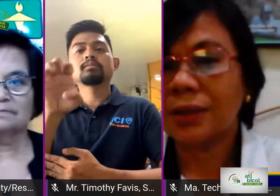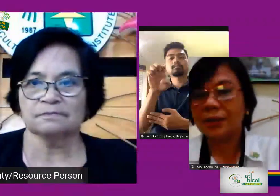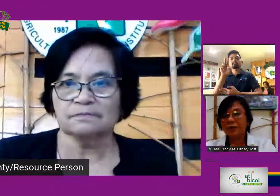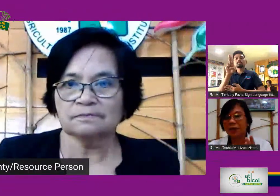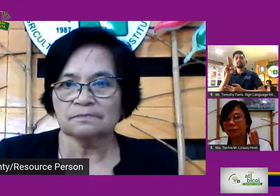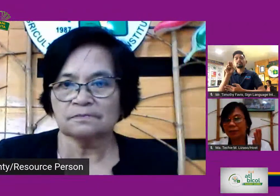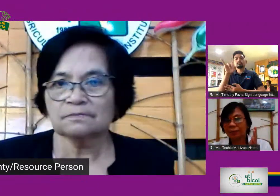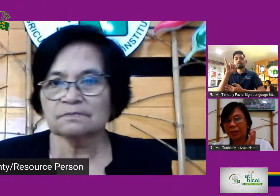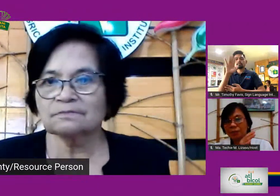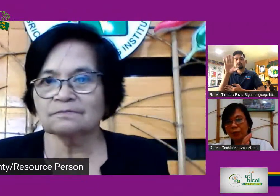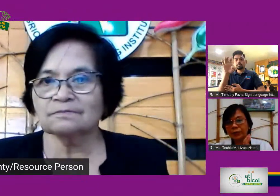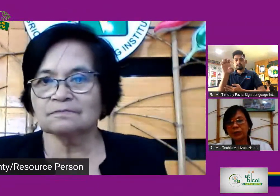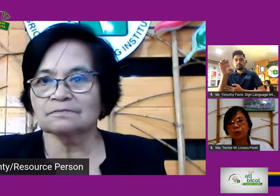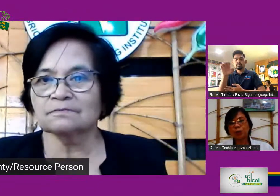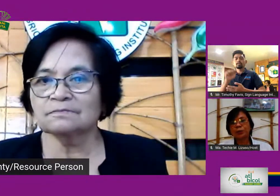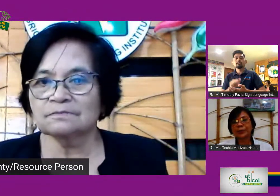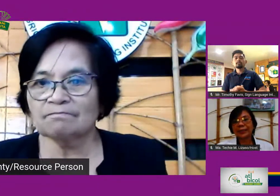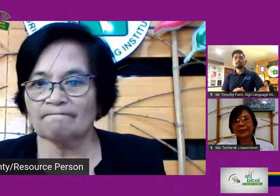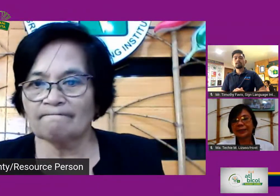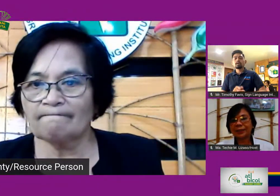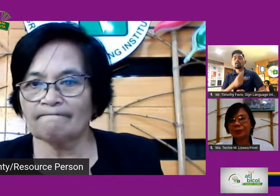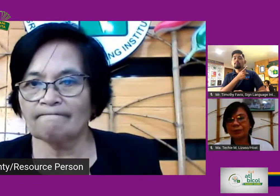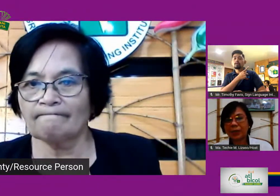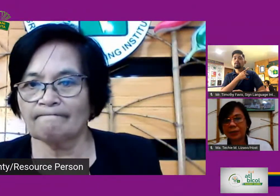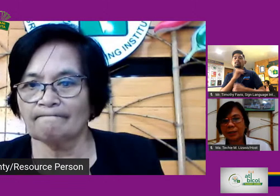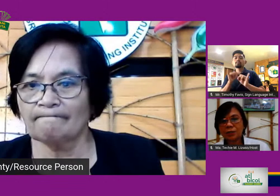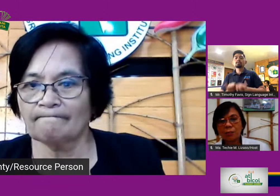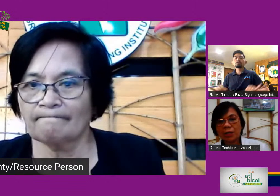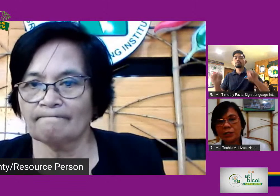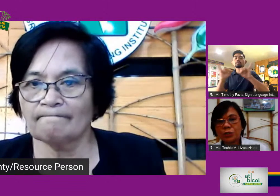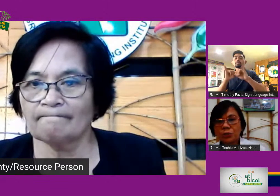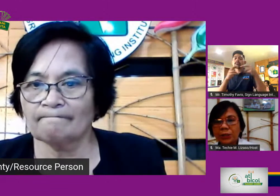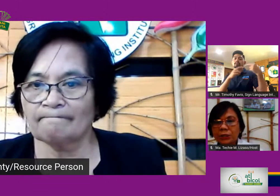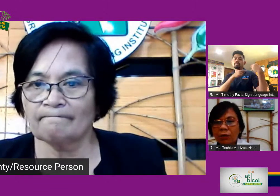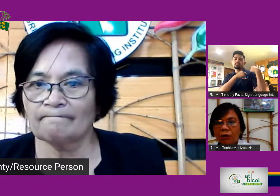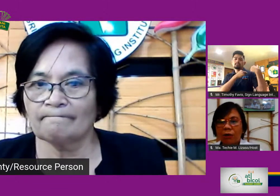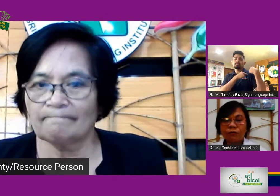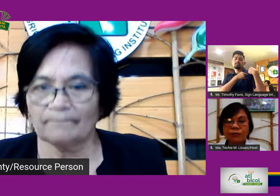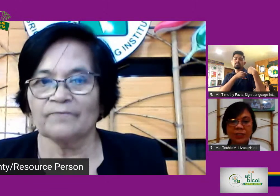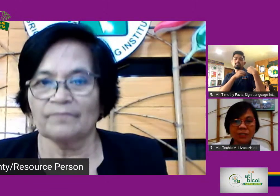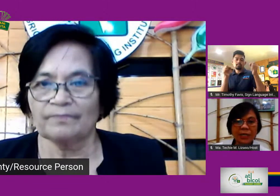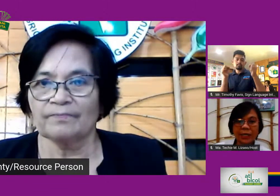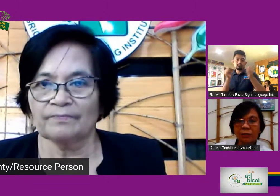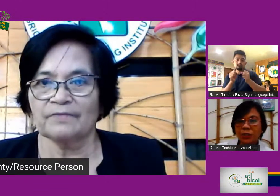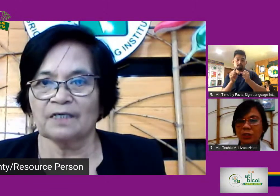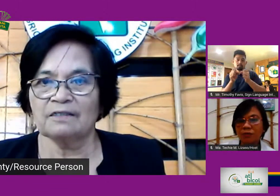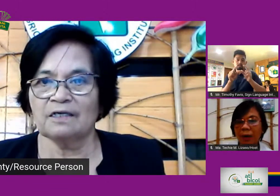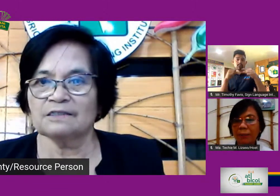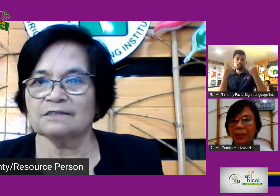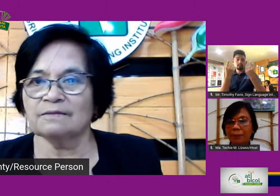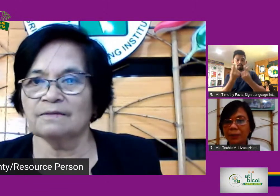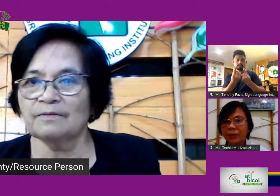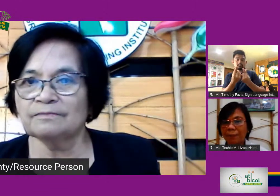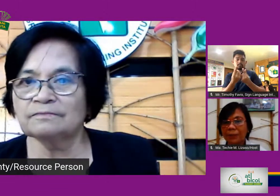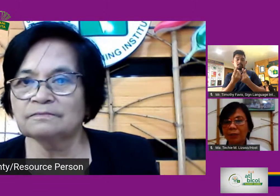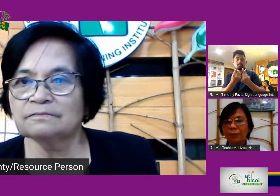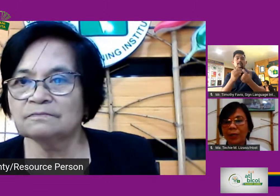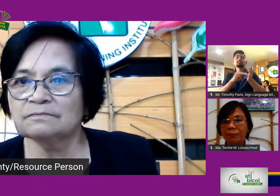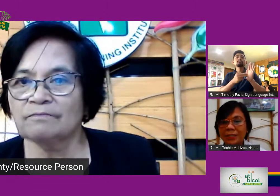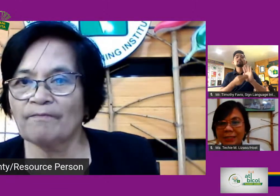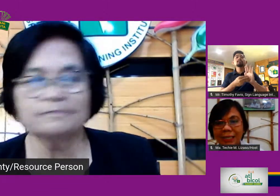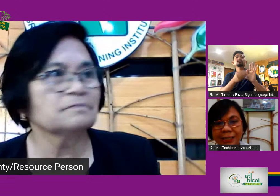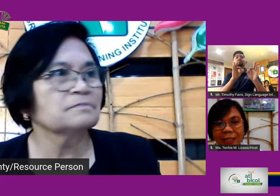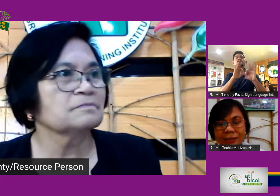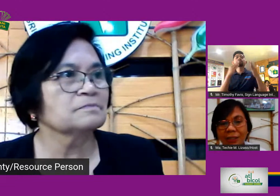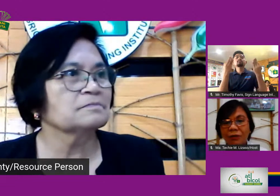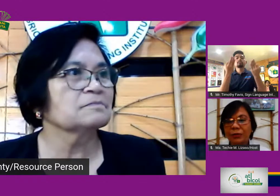Trinidad, may important role po talaga daw yung ating smallest unit of the society, which is yes. Family. Pero dapat daw